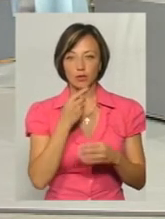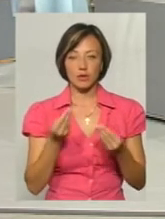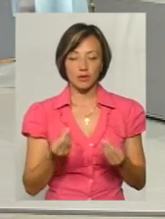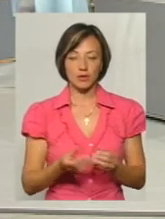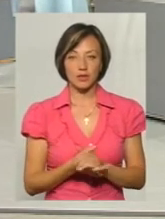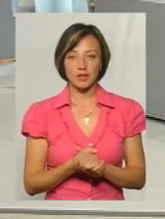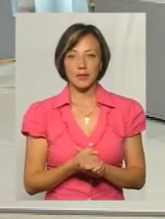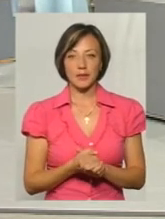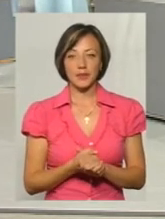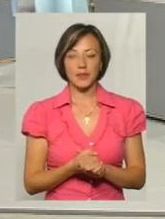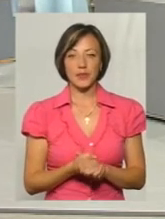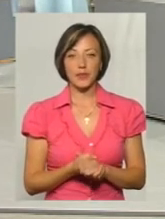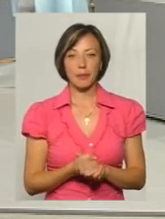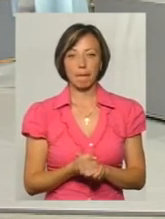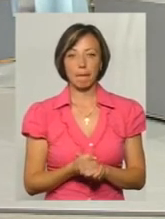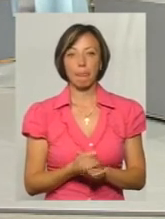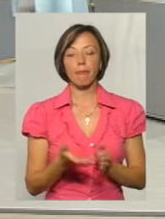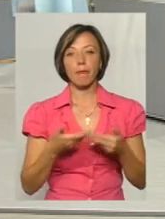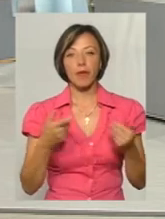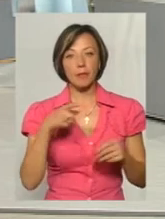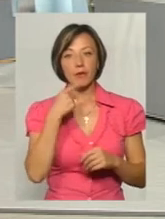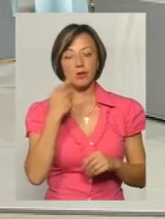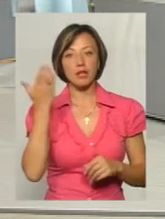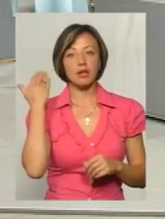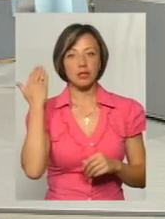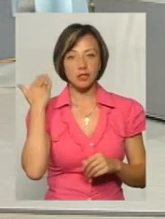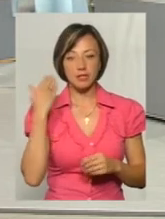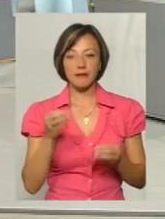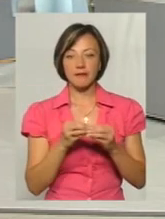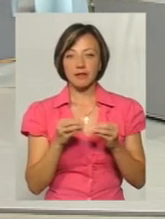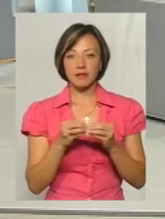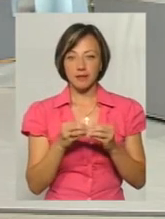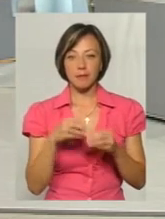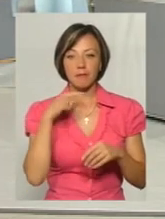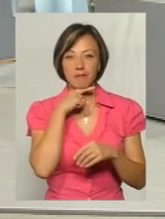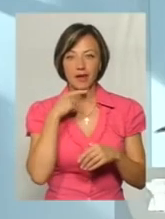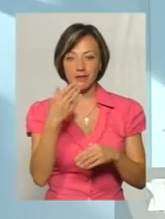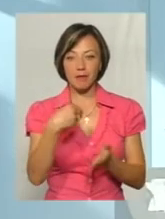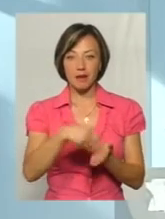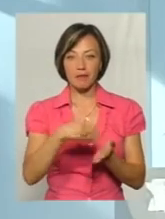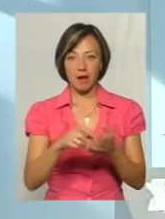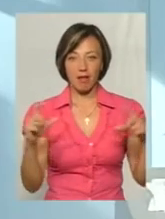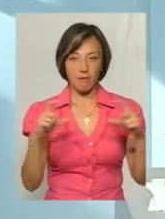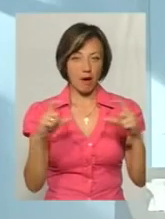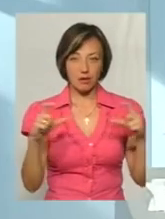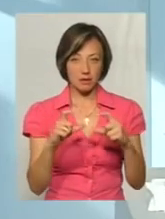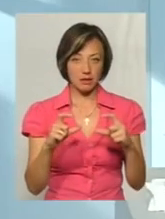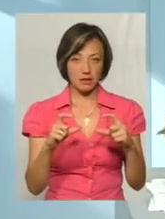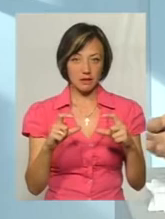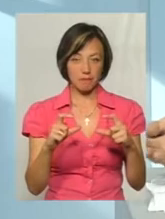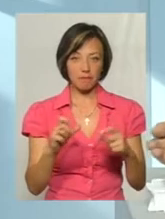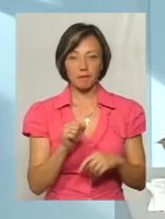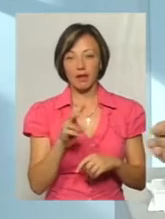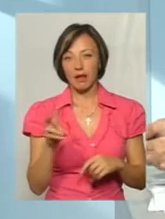харчі. Як ми говорили раніше, в тій самій шинці, яку ви придбали в магазині,